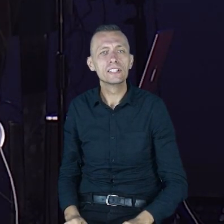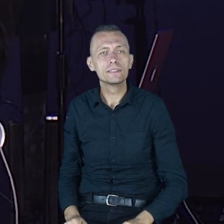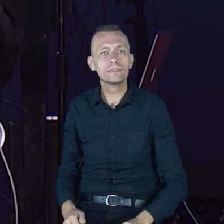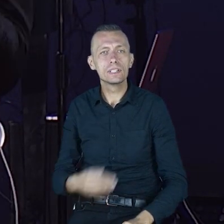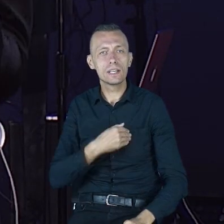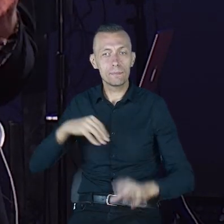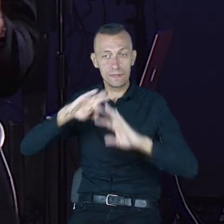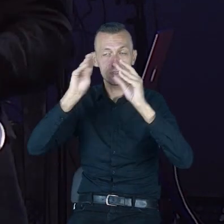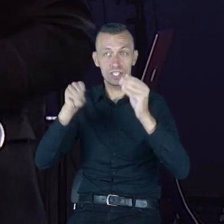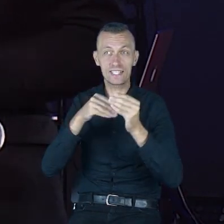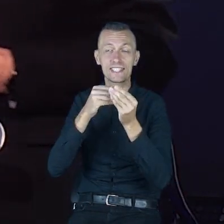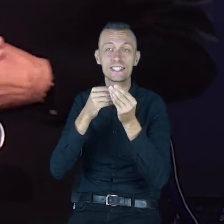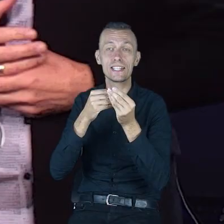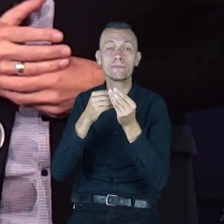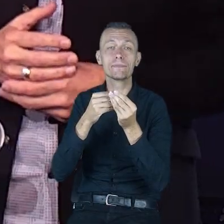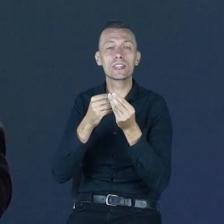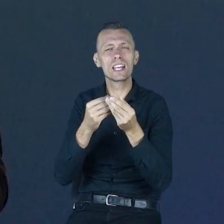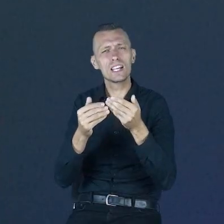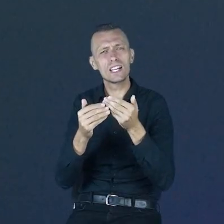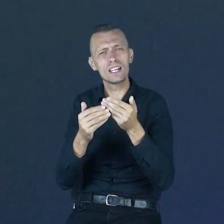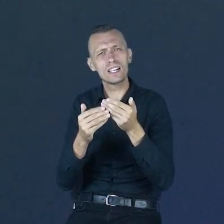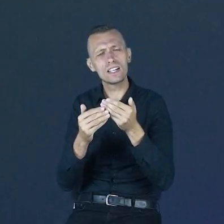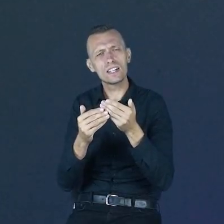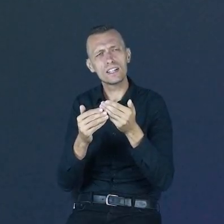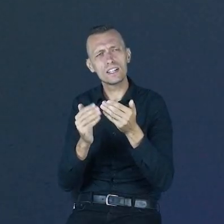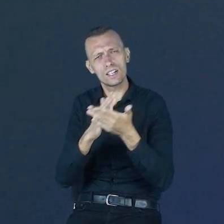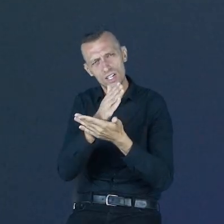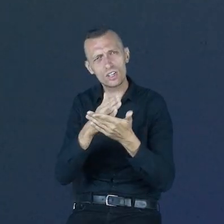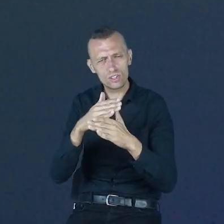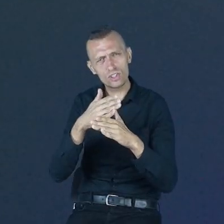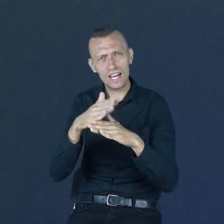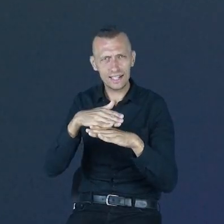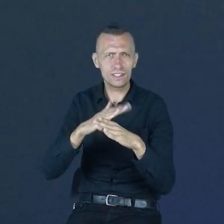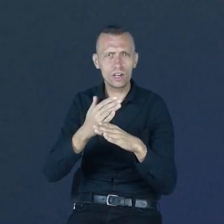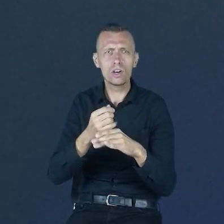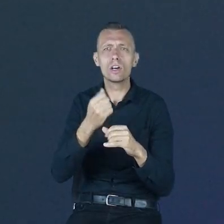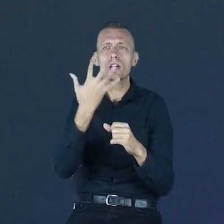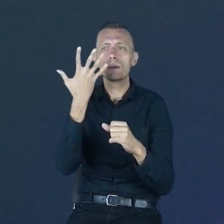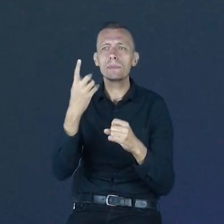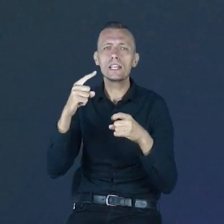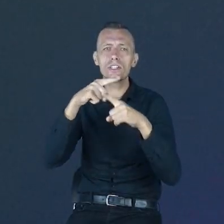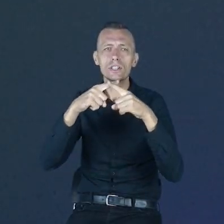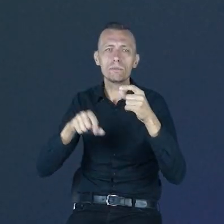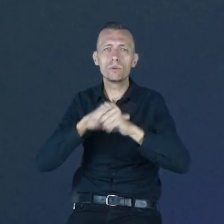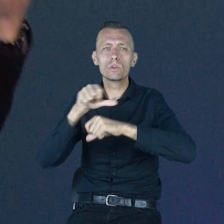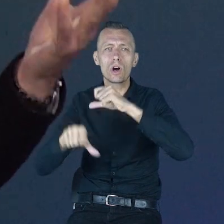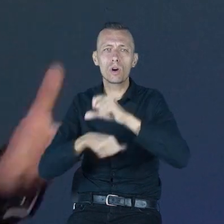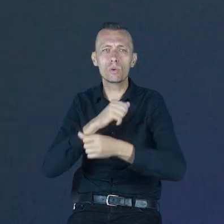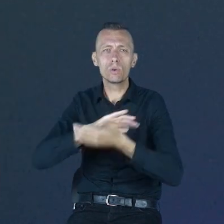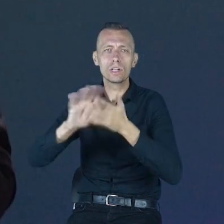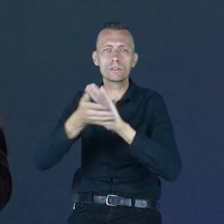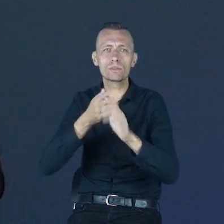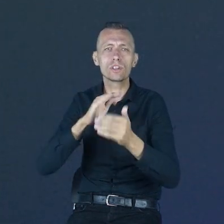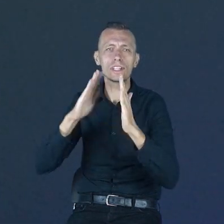spędzamy na sprzątaniu i pracach porządkowych w domu. To bardzo do mnie przemawia, bo ja lubię sprzątać, kurze są, ja je znajdę. Prawie 8